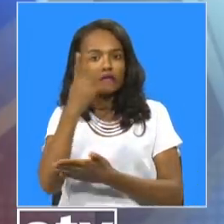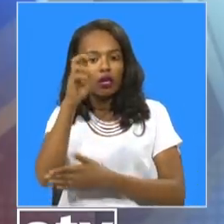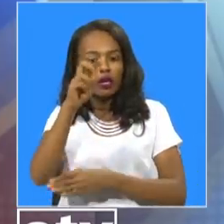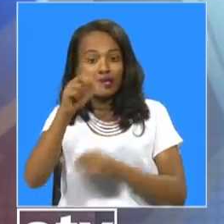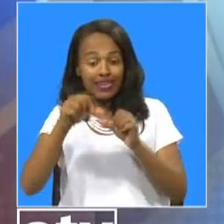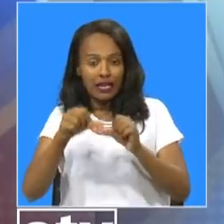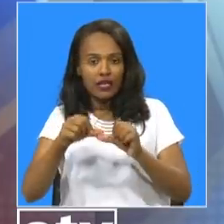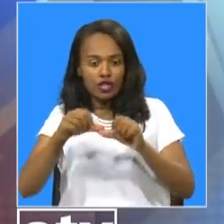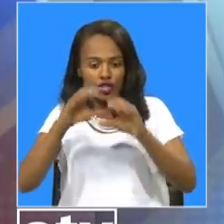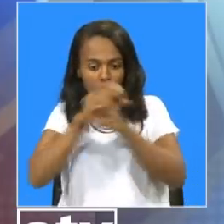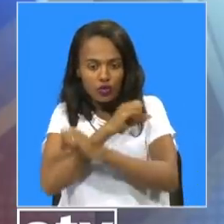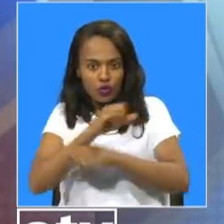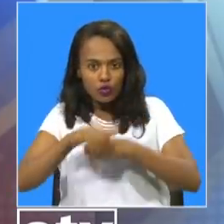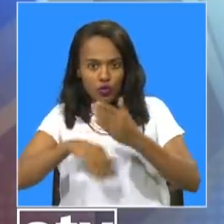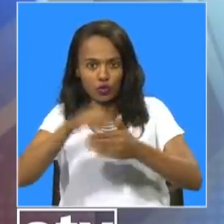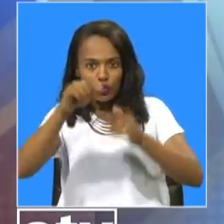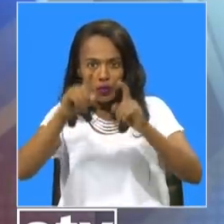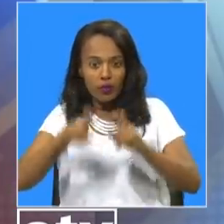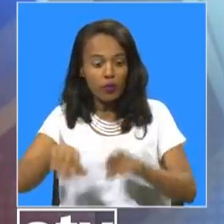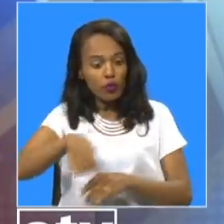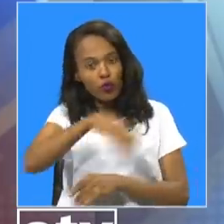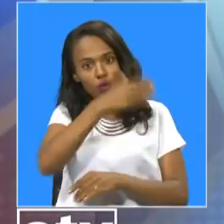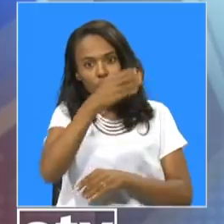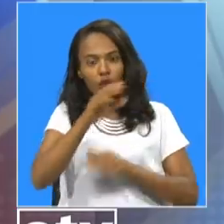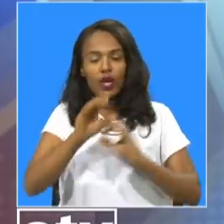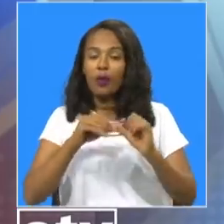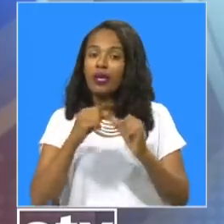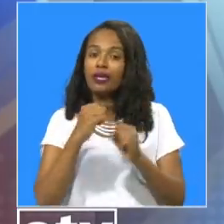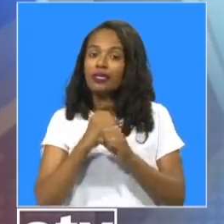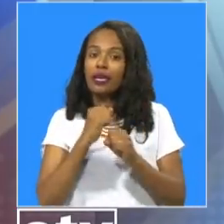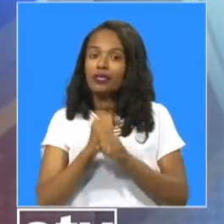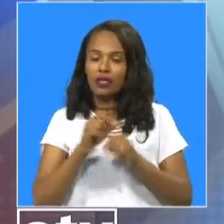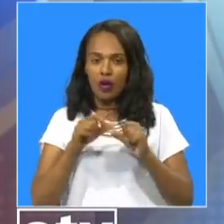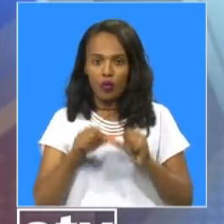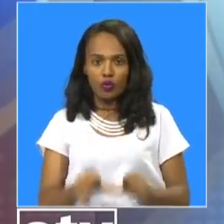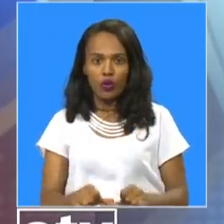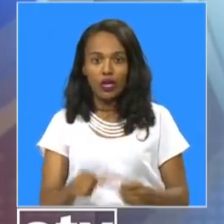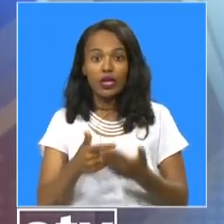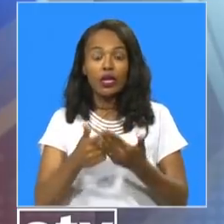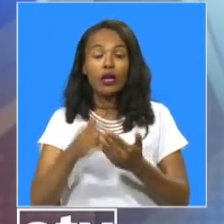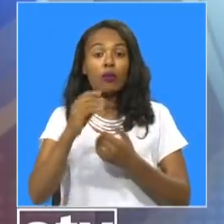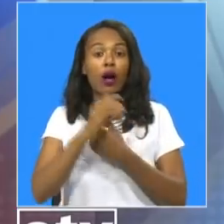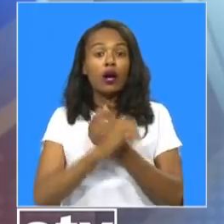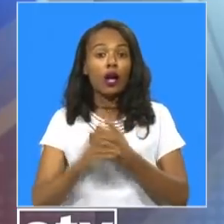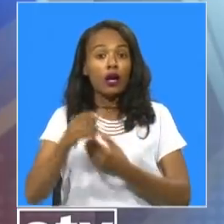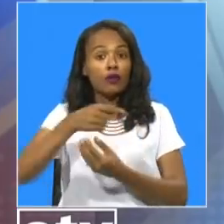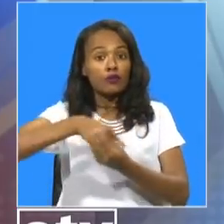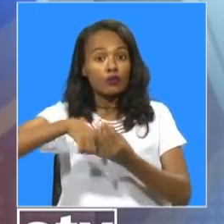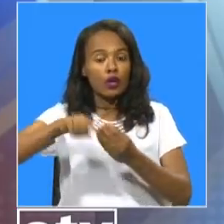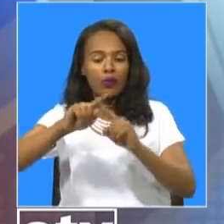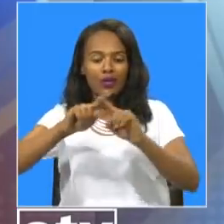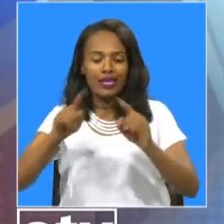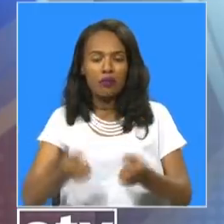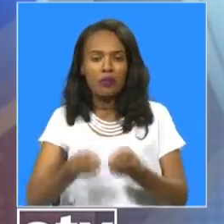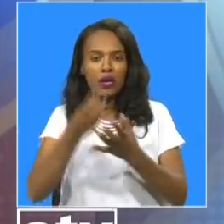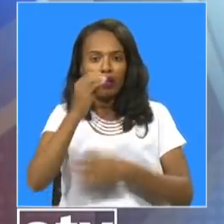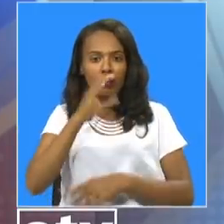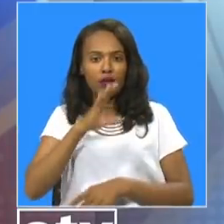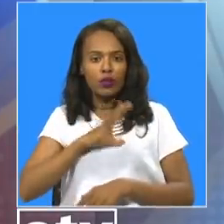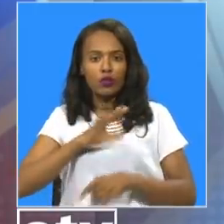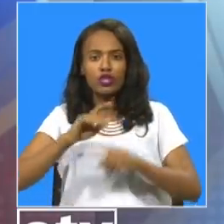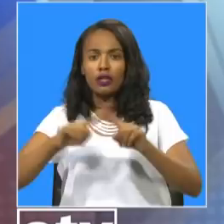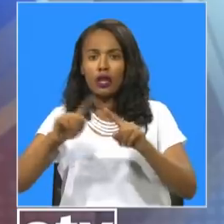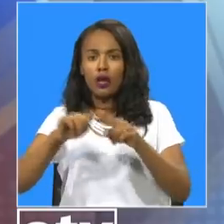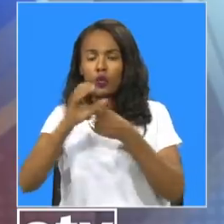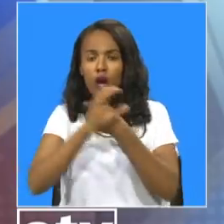ጨርሰው ሲወጡ ተመርምረው እንዲወጡ የማድረግ ስራም ሲሰራ ቆይቷል። ይሄ እንግዲህ በሀገር አቀፍ ዙሪያ በተለይ በርካታ ሰዎችም